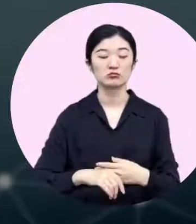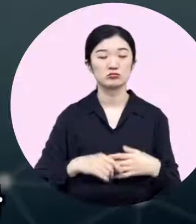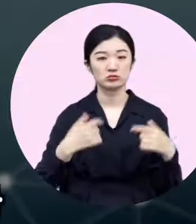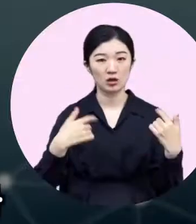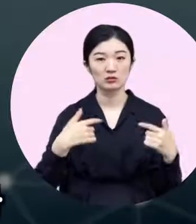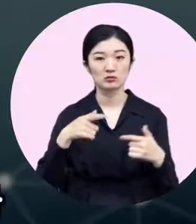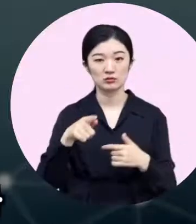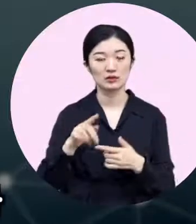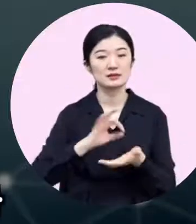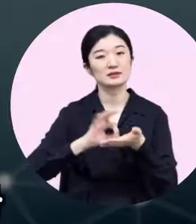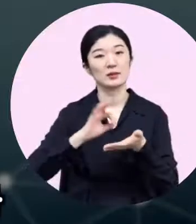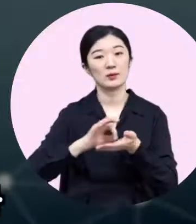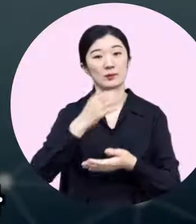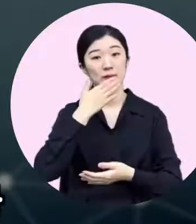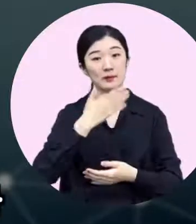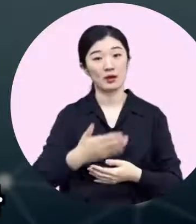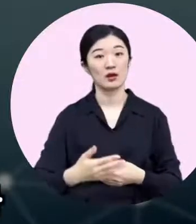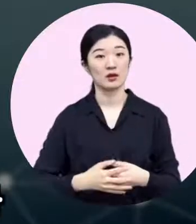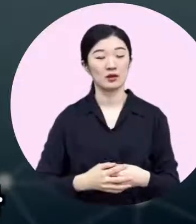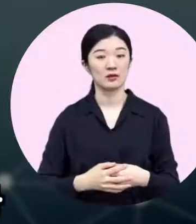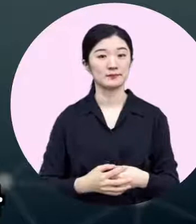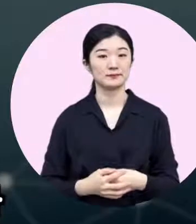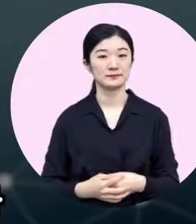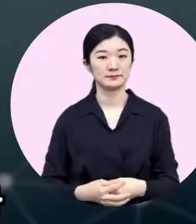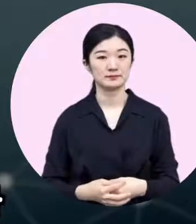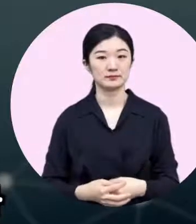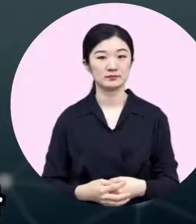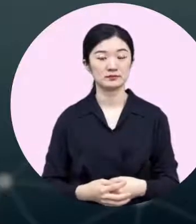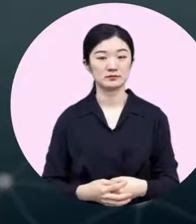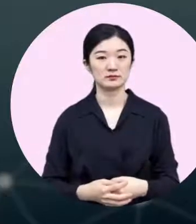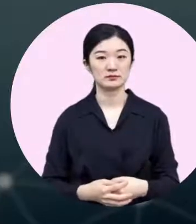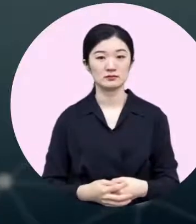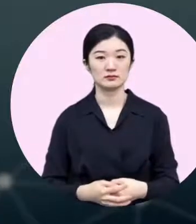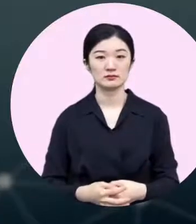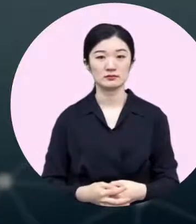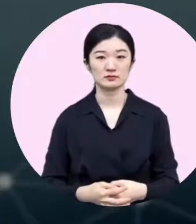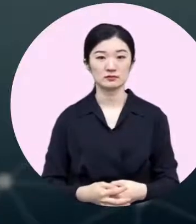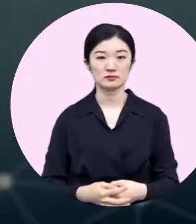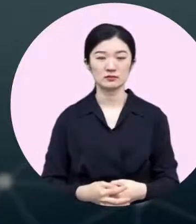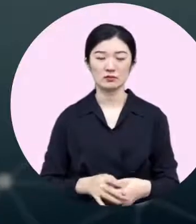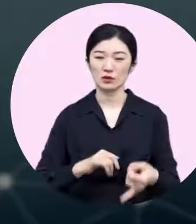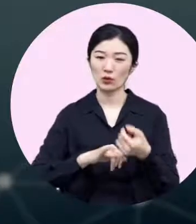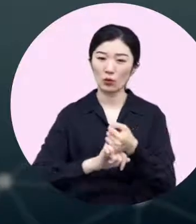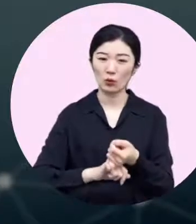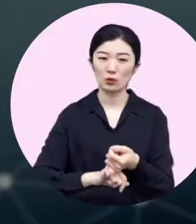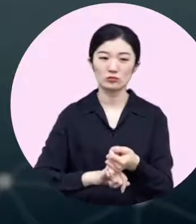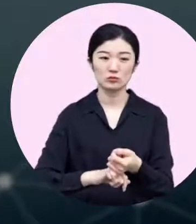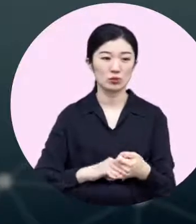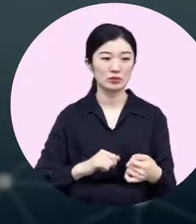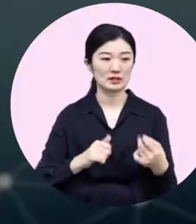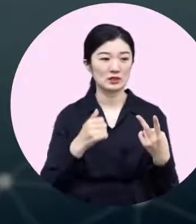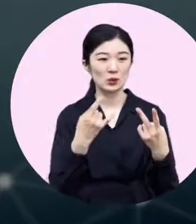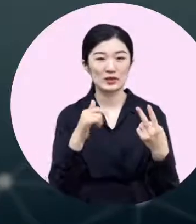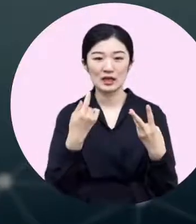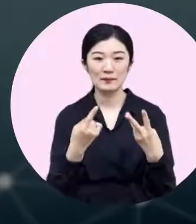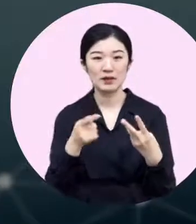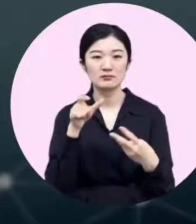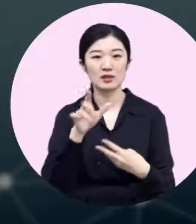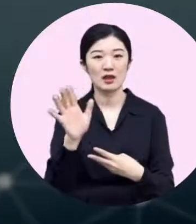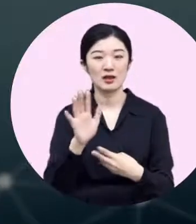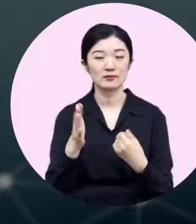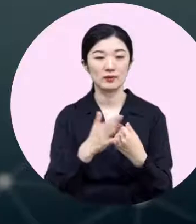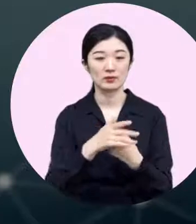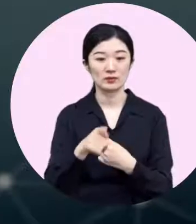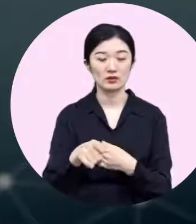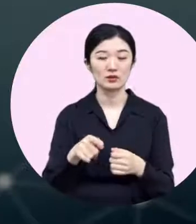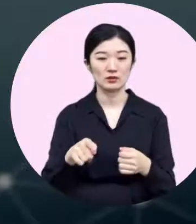언제든지 사용하실 수 있는 걸로 설정이 된다는 겁니다. 몇 번이라고 딱 지정을 안 했기 때문에 이 회의를 삭제하지 않는